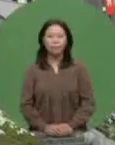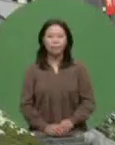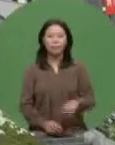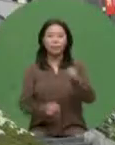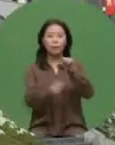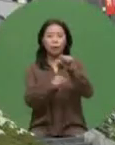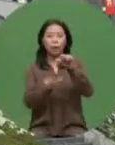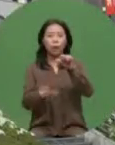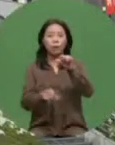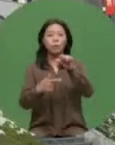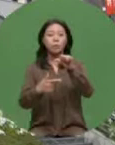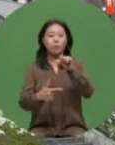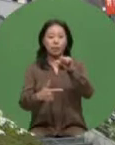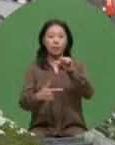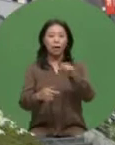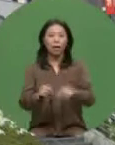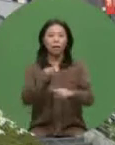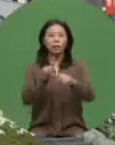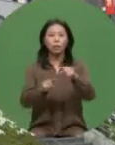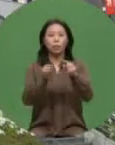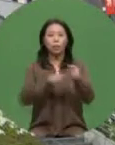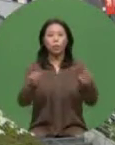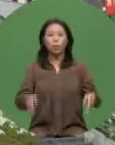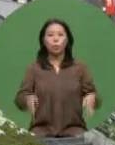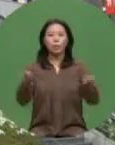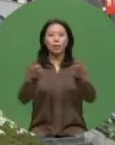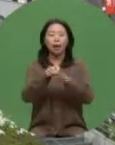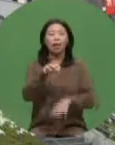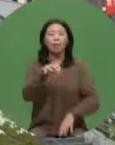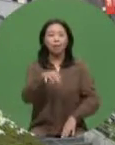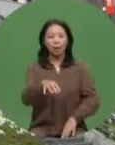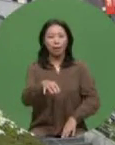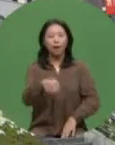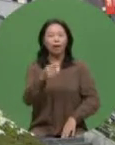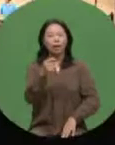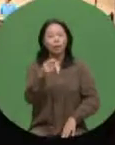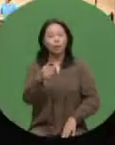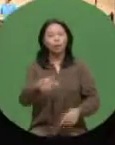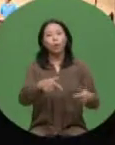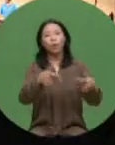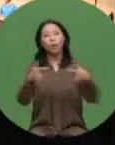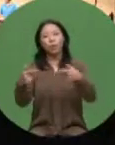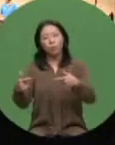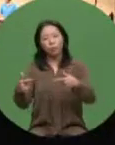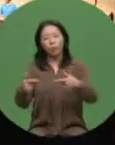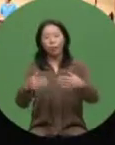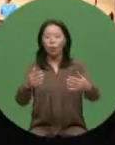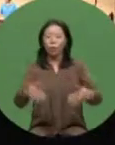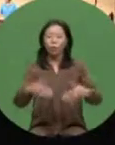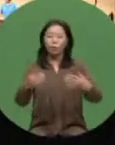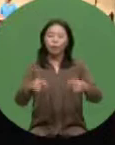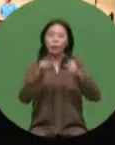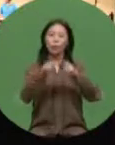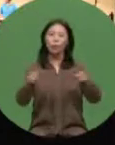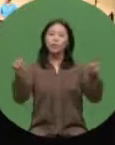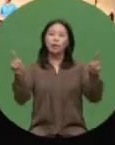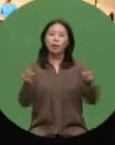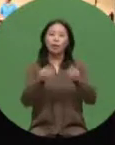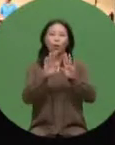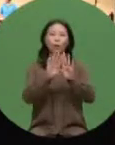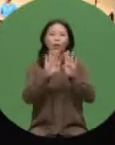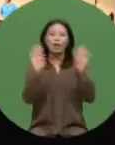5月6日中央公民館サンホールで、ちょっと遅めのスプリングコンサートが行われました